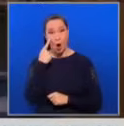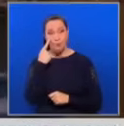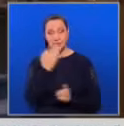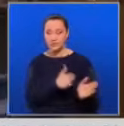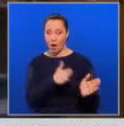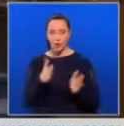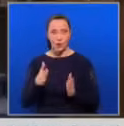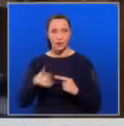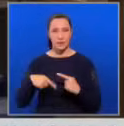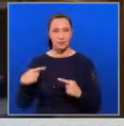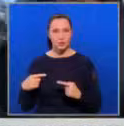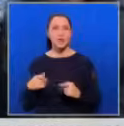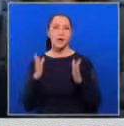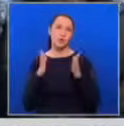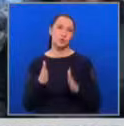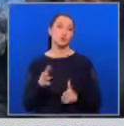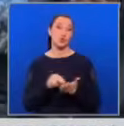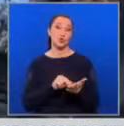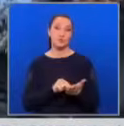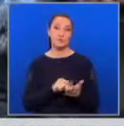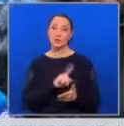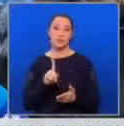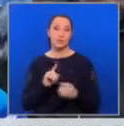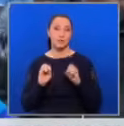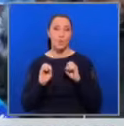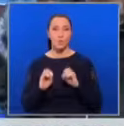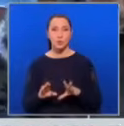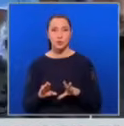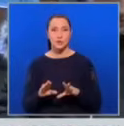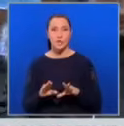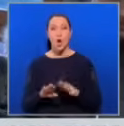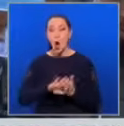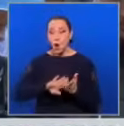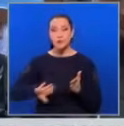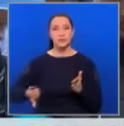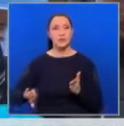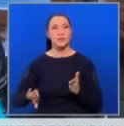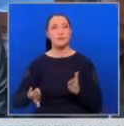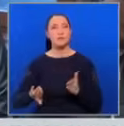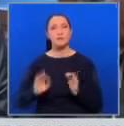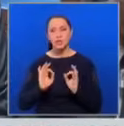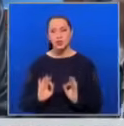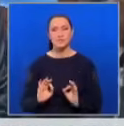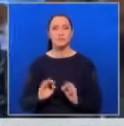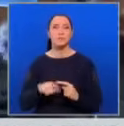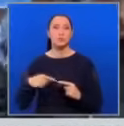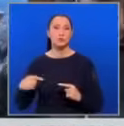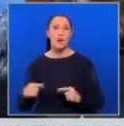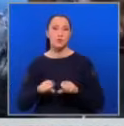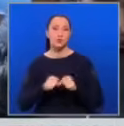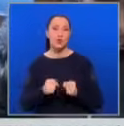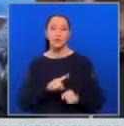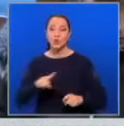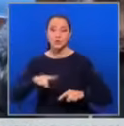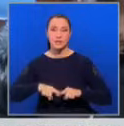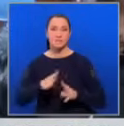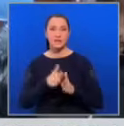отлагане на процеса категорично считаме че не са допуснати отстраними съществени процесуални нарушения на досъдебната фаза